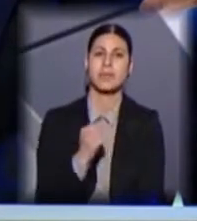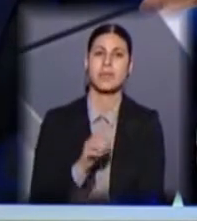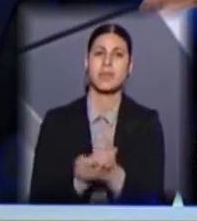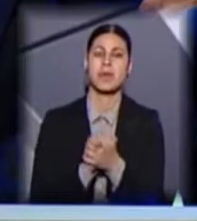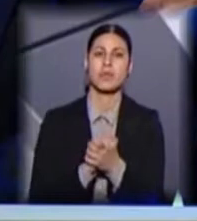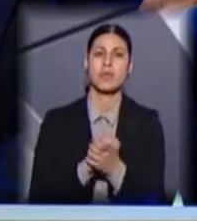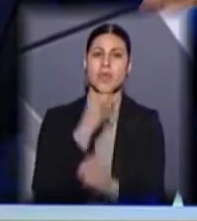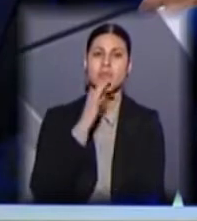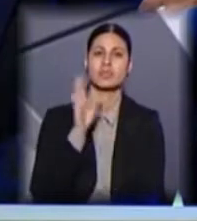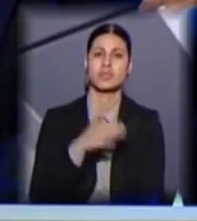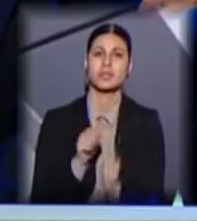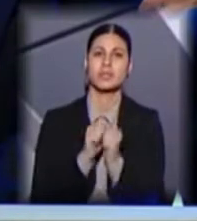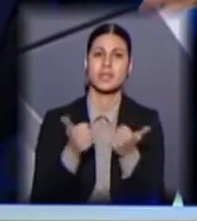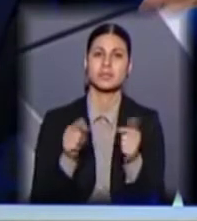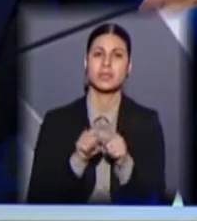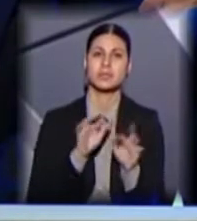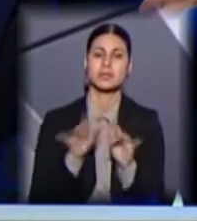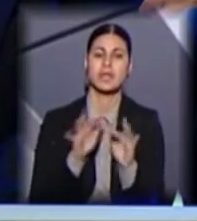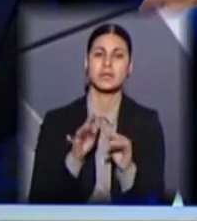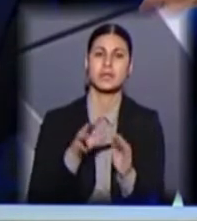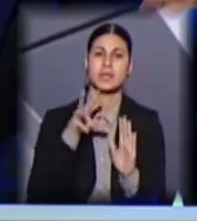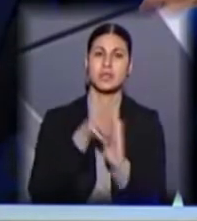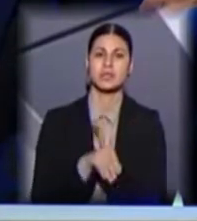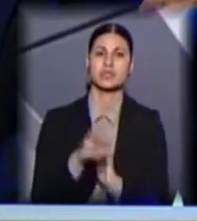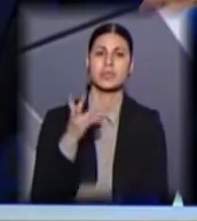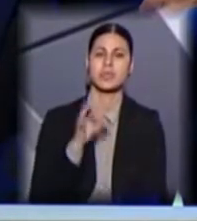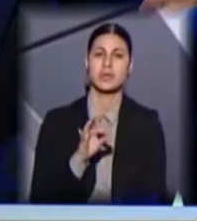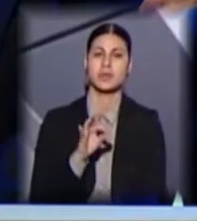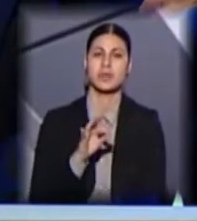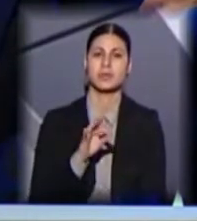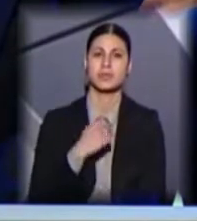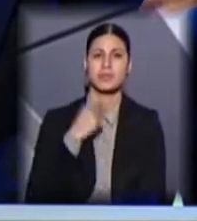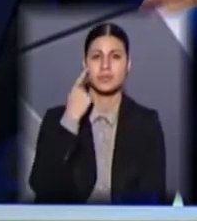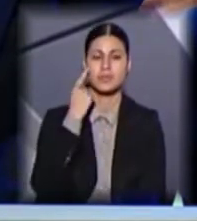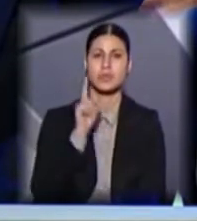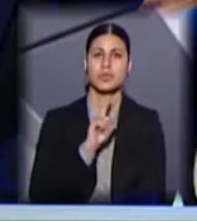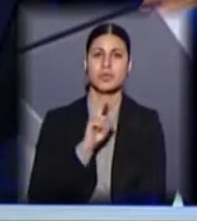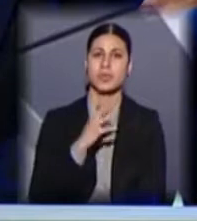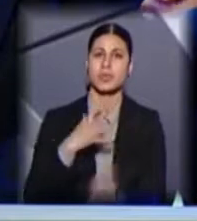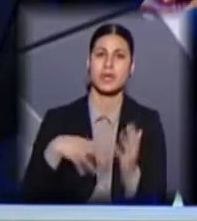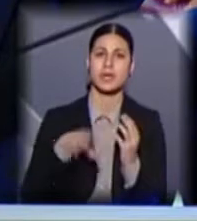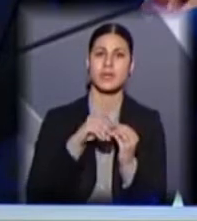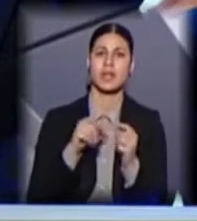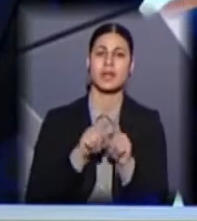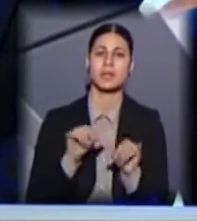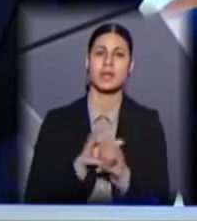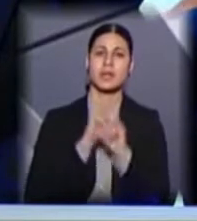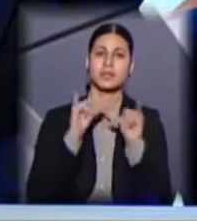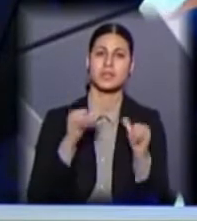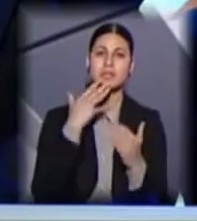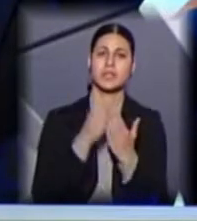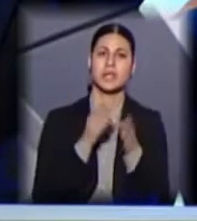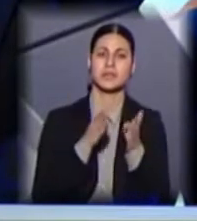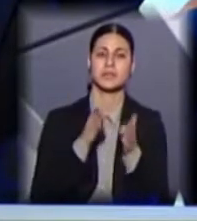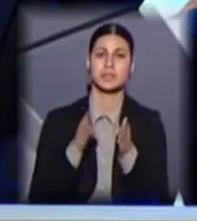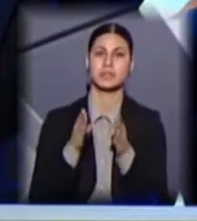მერე ერთმანეთს დავშორდით საქმიან სფეროში, მაგრამ ვთვლი, რომ ყველა თავისებურად განვითარდა, ყველა თავისებურად